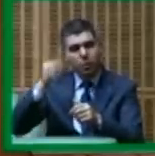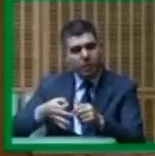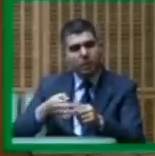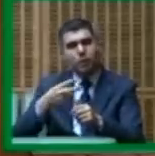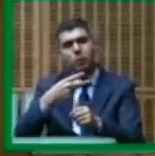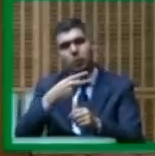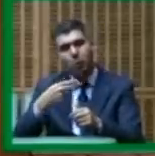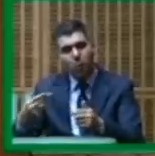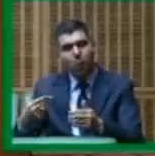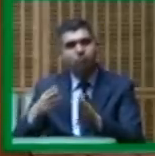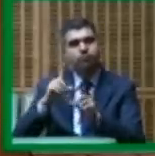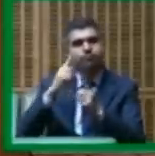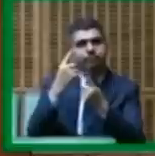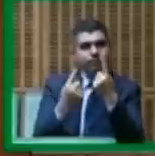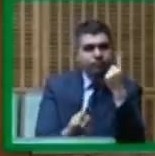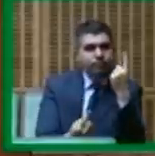صحيحة